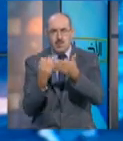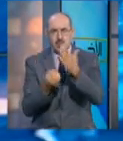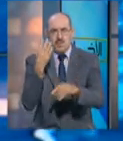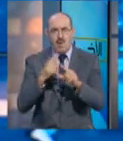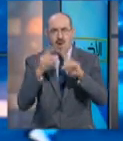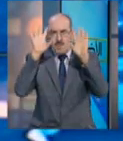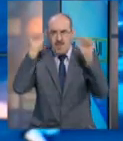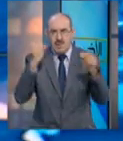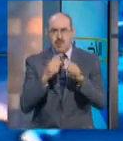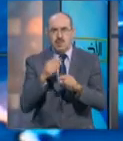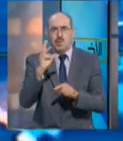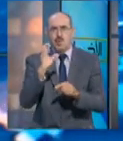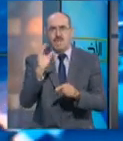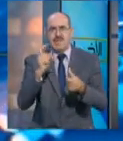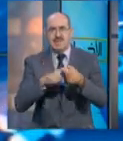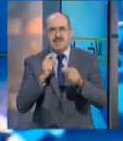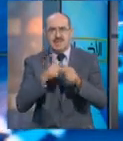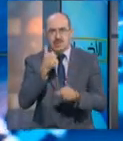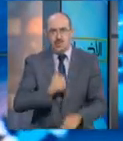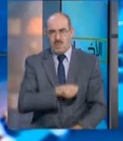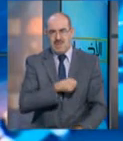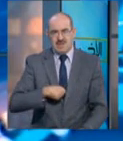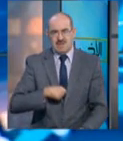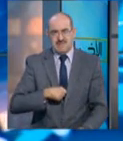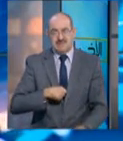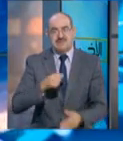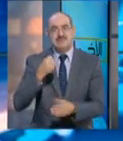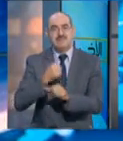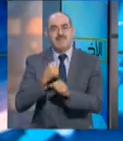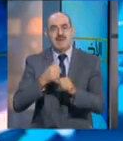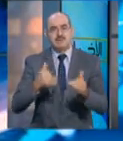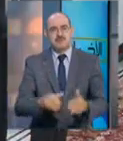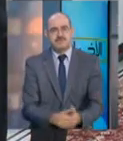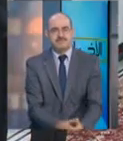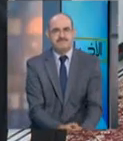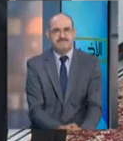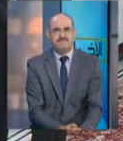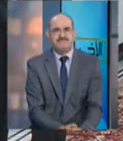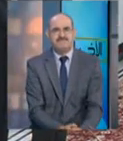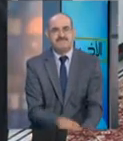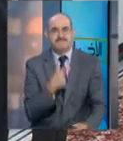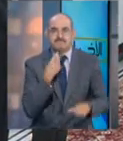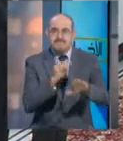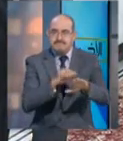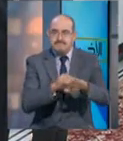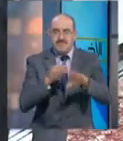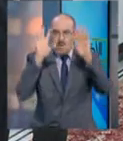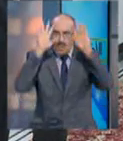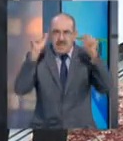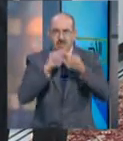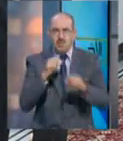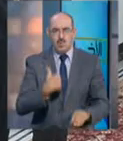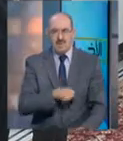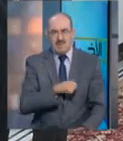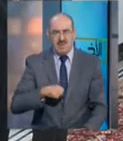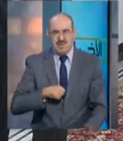سفيرا للكونفدرالية السويسرية بالجزائر. سعادة سفير الكونفدرالية السويسرية